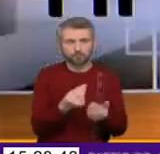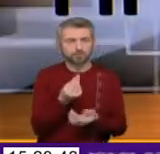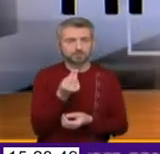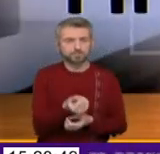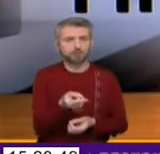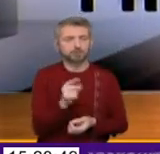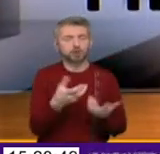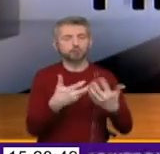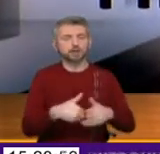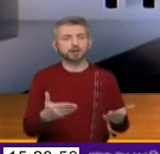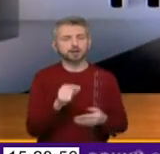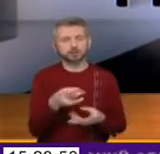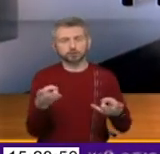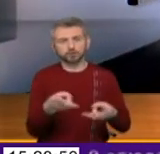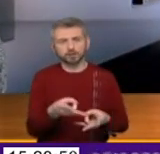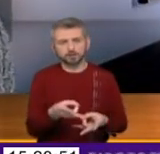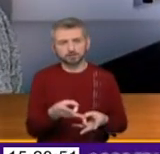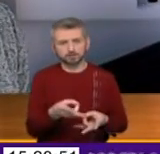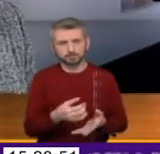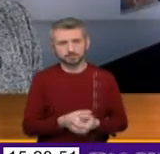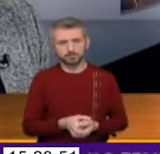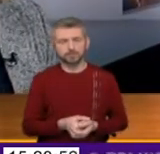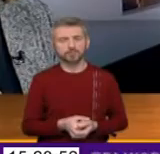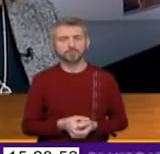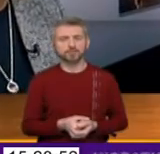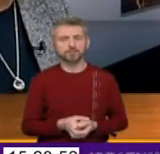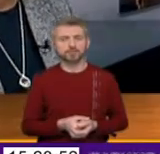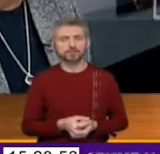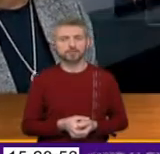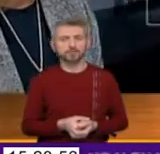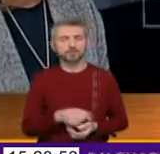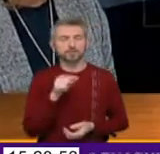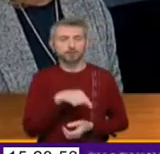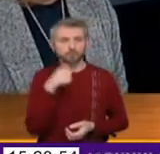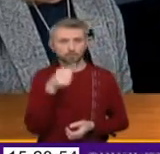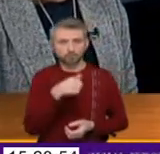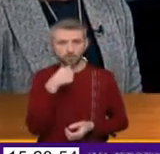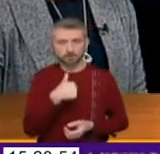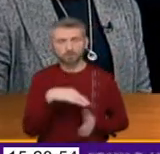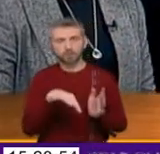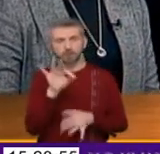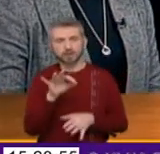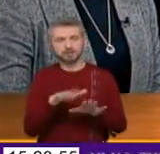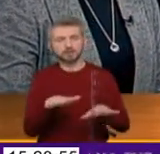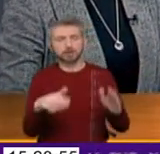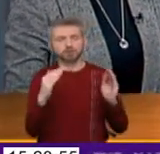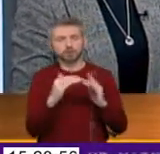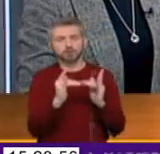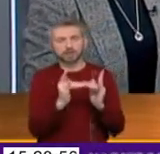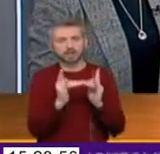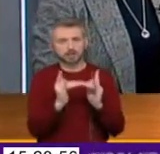те обладнання, яке їм не потрібне, яке їм дуже потрібно. В цьому році ми обрали дитячий